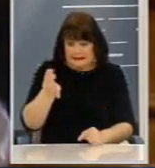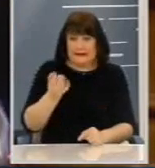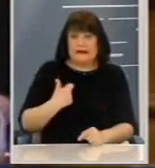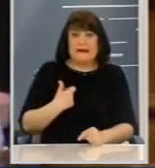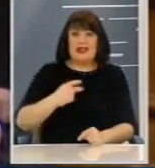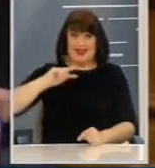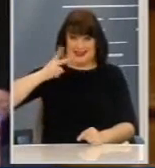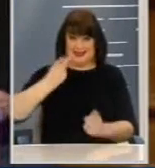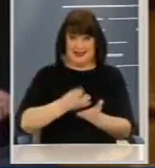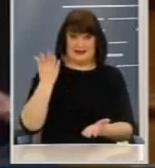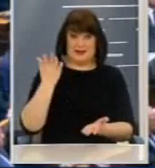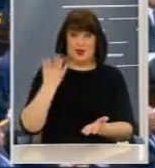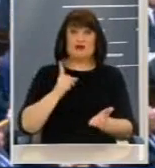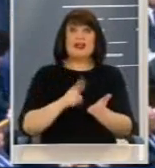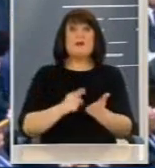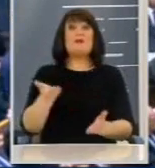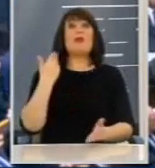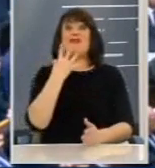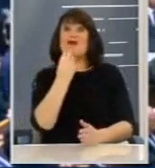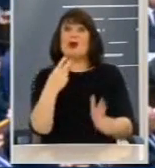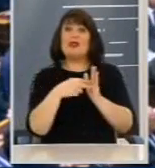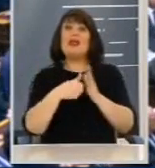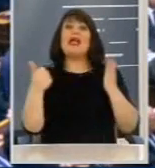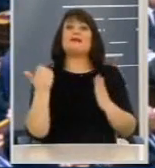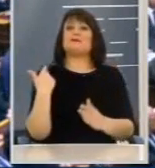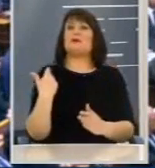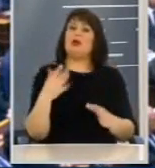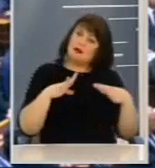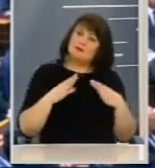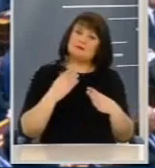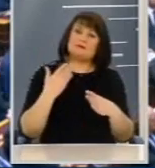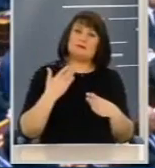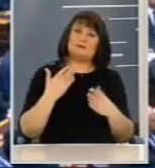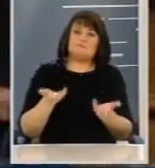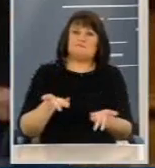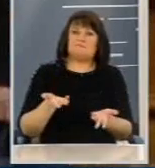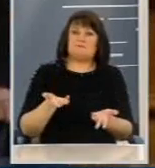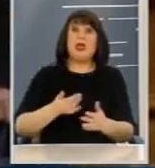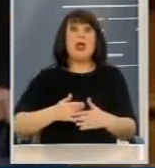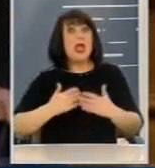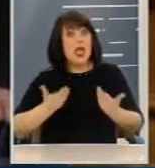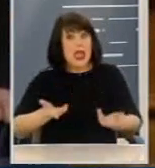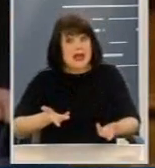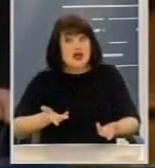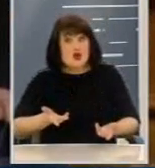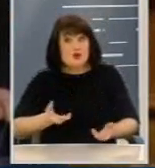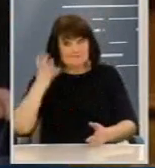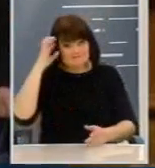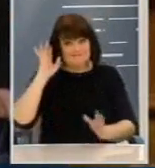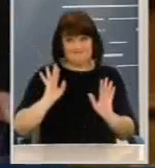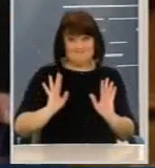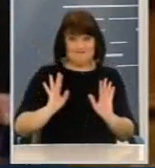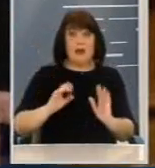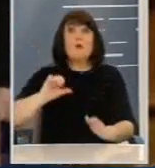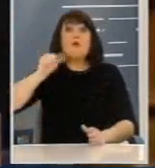δεύτερη αξιολόγηση, λέει, έπρεπε να έχει κλείσει από το Φλεβάρι του 2016. Ενώ κάνετε πως δεν θυμάστε ότι η